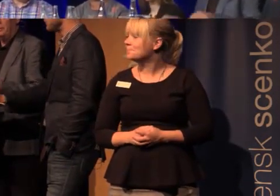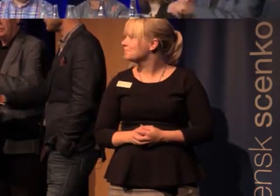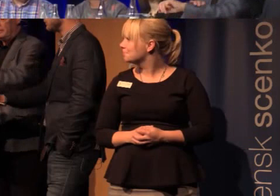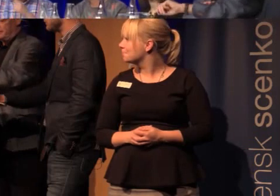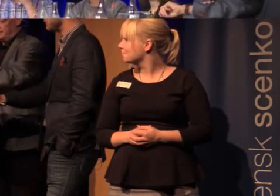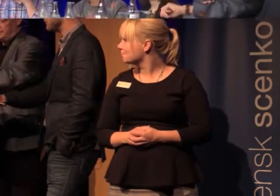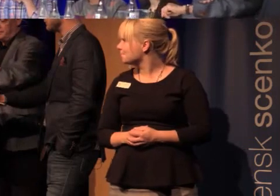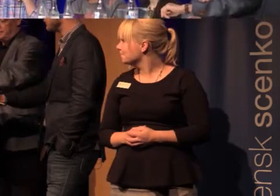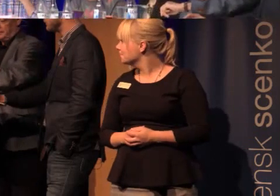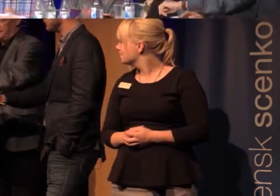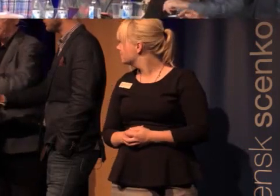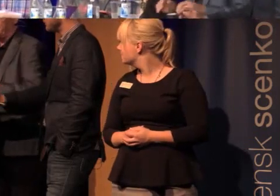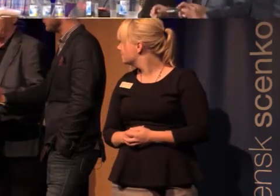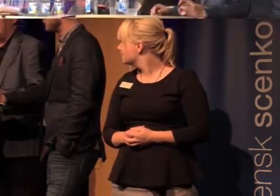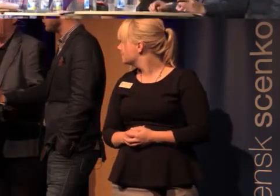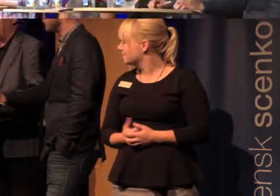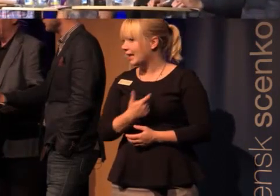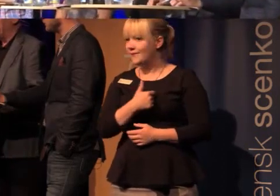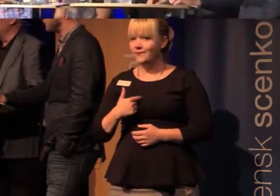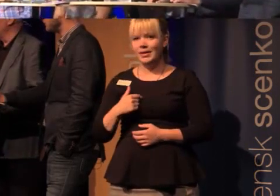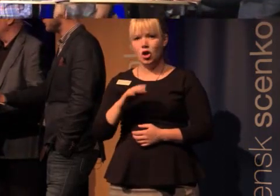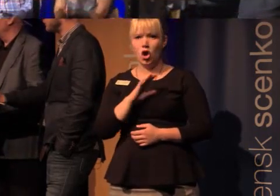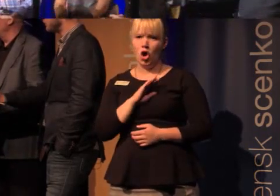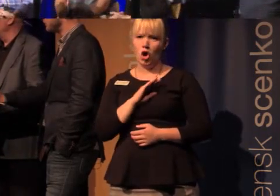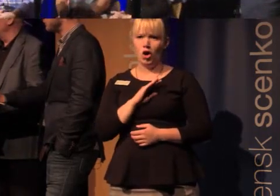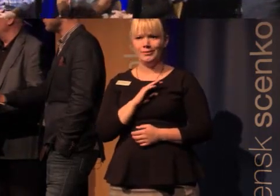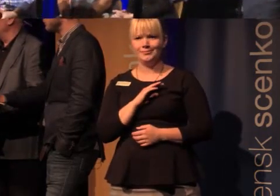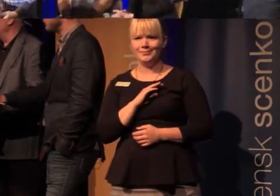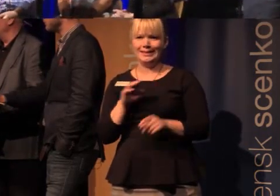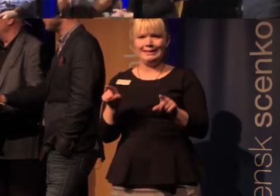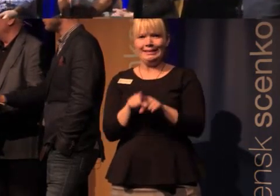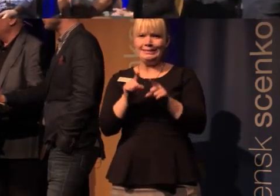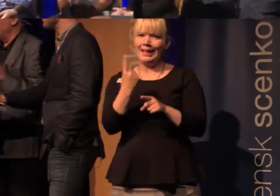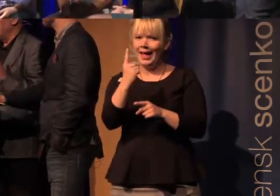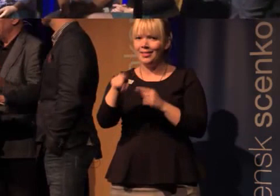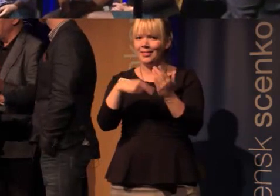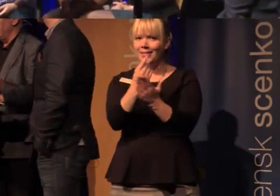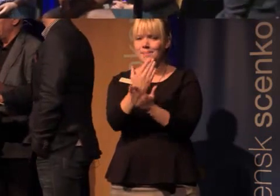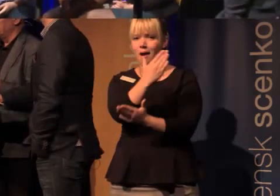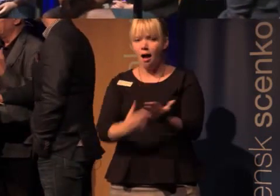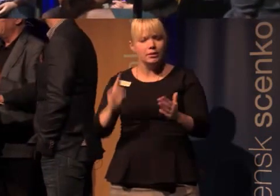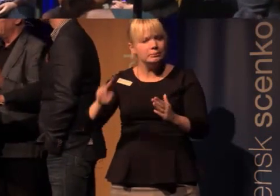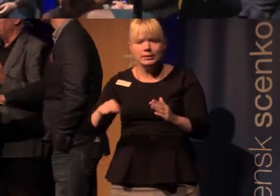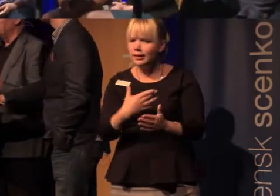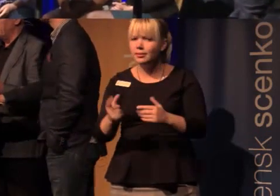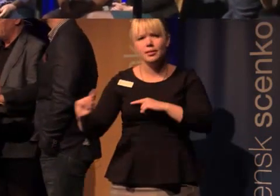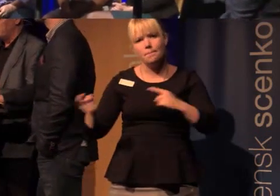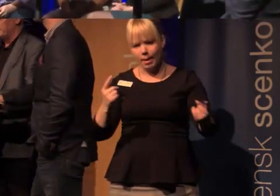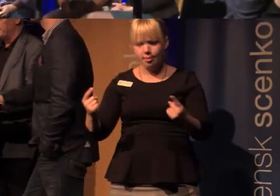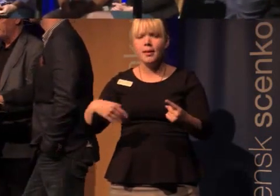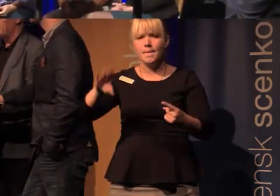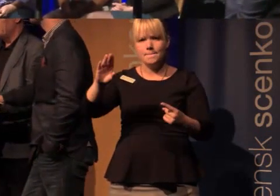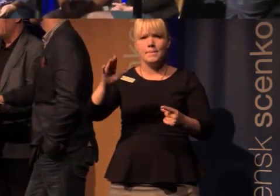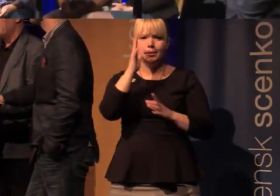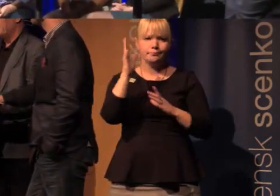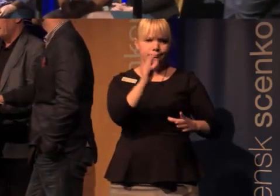Vi har knappt 1,5 timme på oss att genomföra det här. Det är alltså ingen debatt, utan det blir en utfrågning.